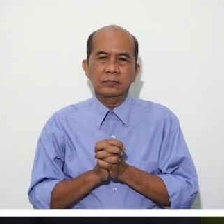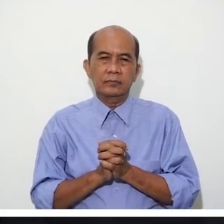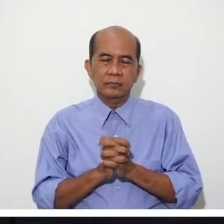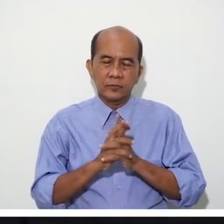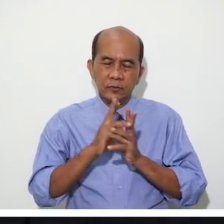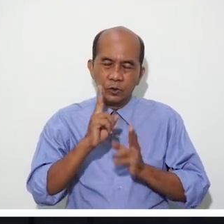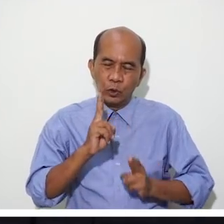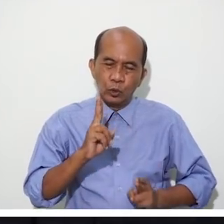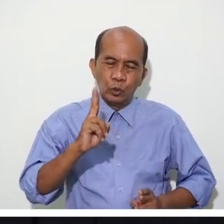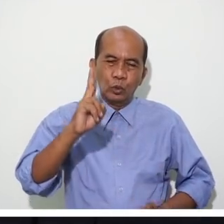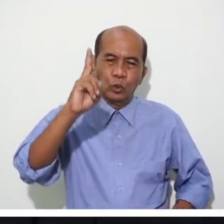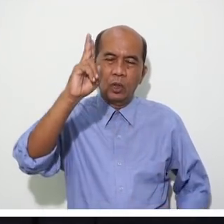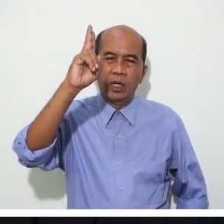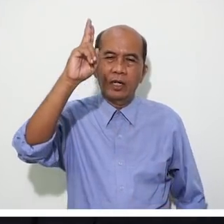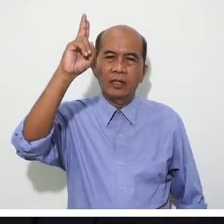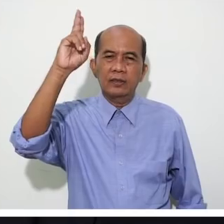Tuhan,